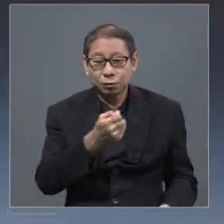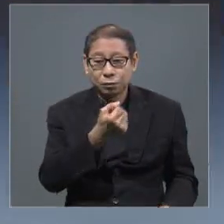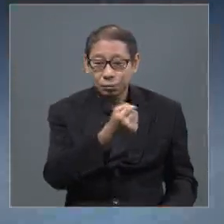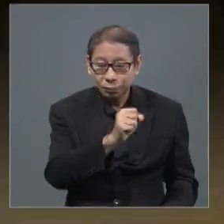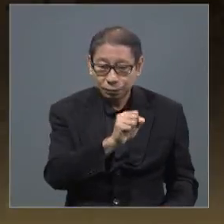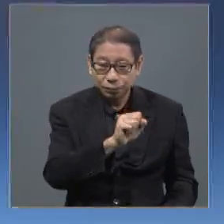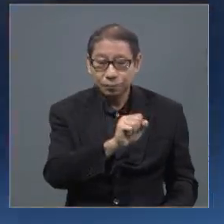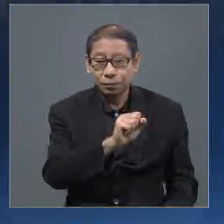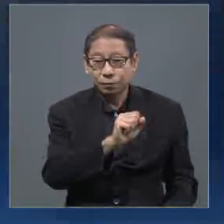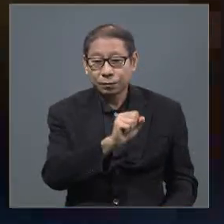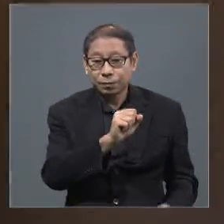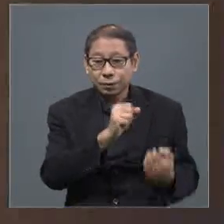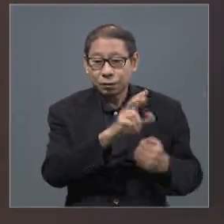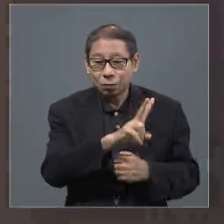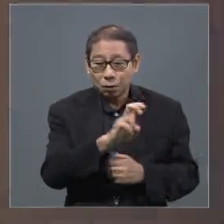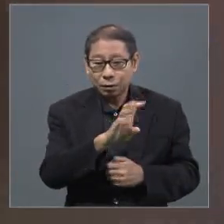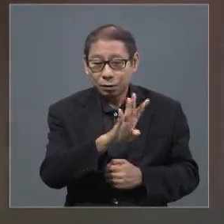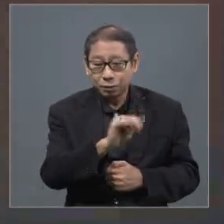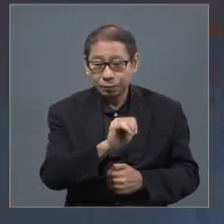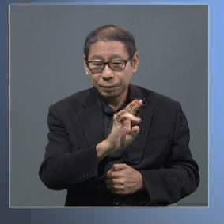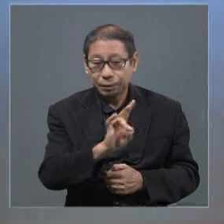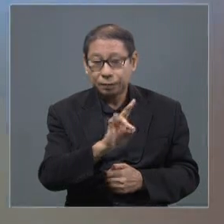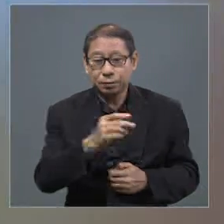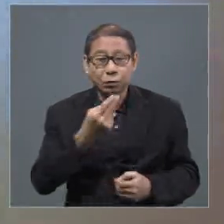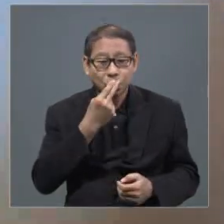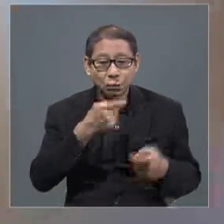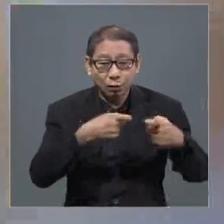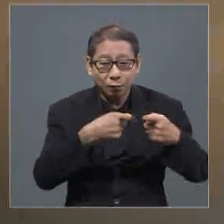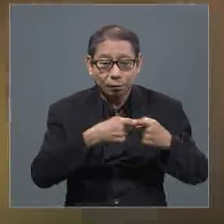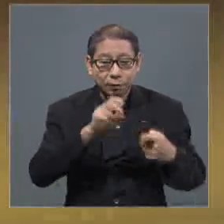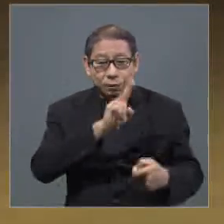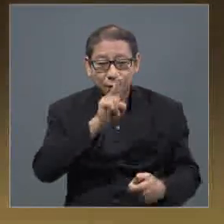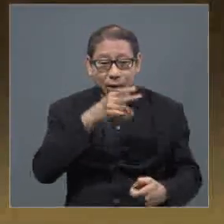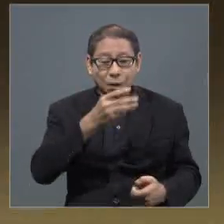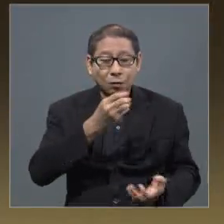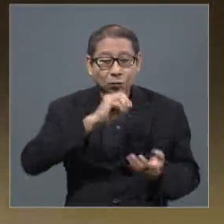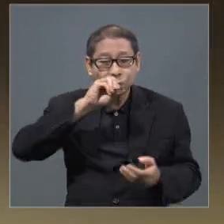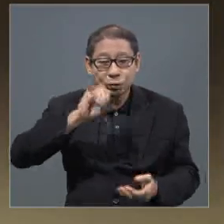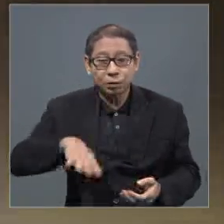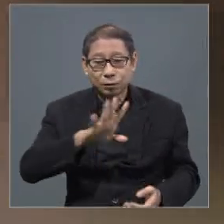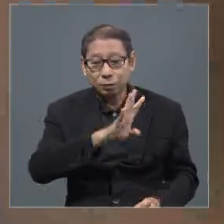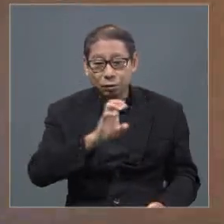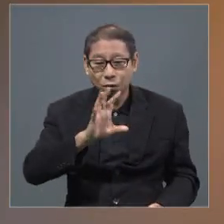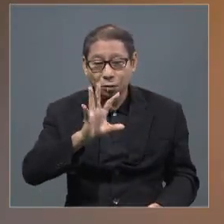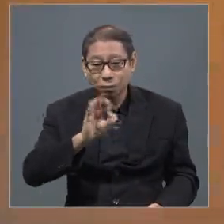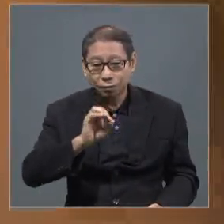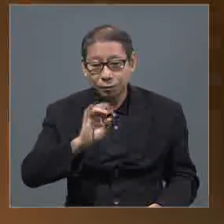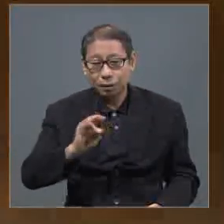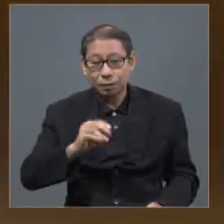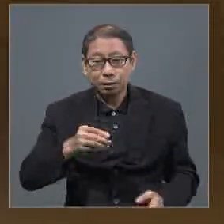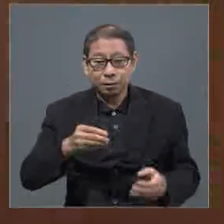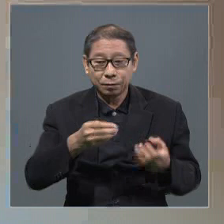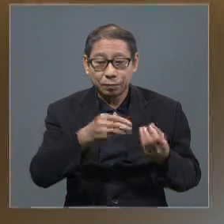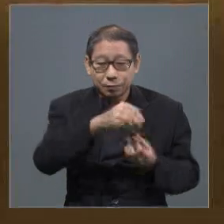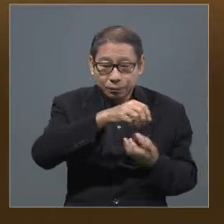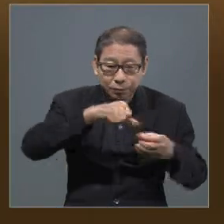พอตนะครับบุหรี่ไฟฟ้า247ชิ้นบุหรี่ไฟฟ้าแบบใช้แล้วทิ้ง 497ชิ้นน้ำยาบุหรี่ไฟฟ้า